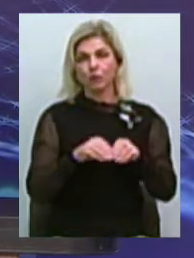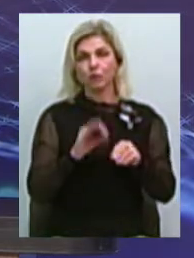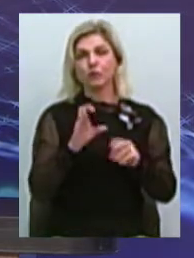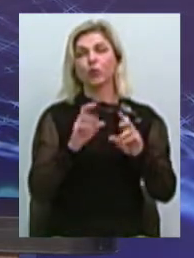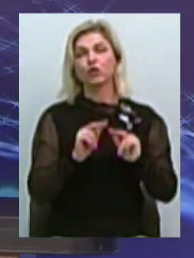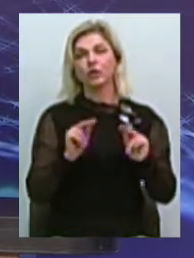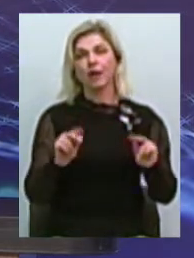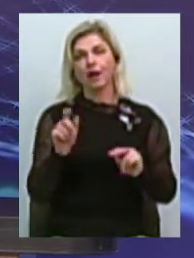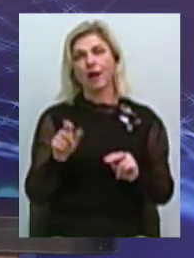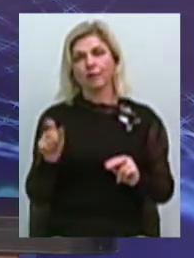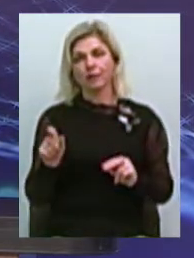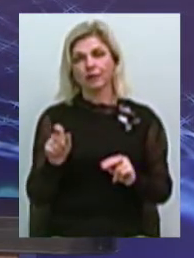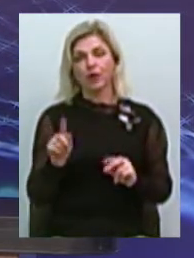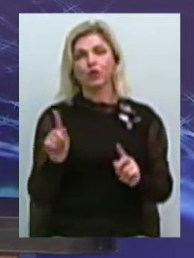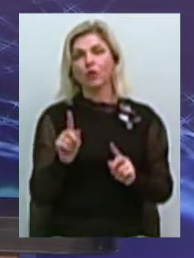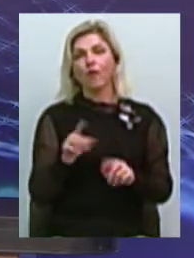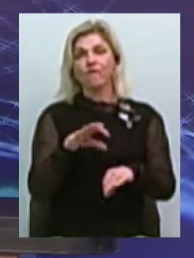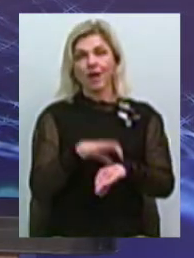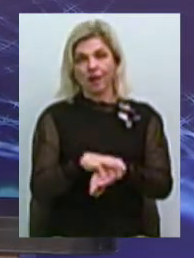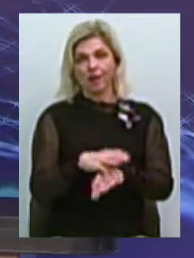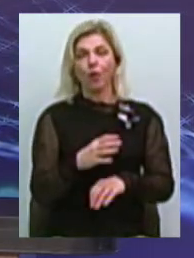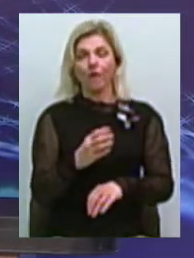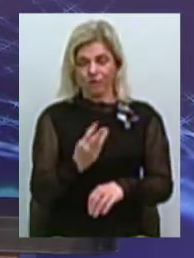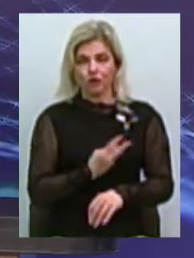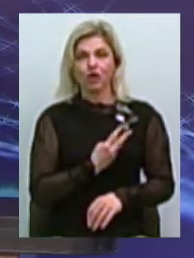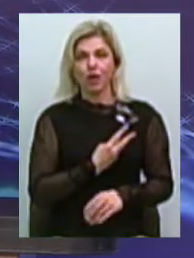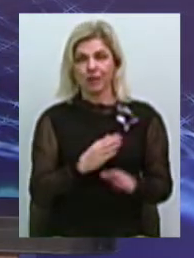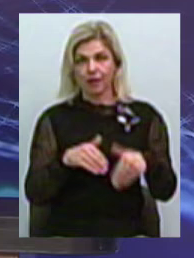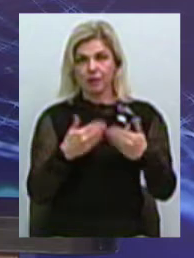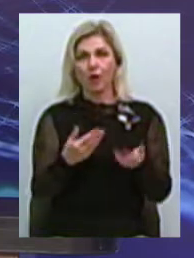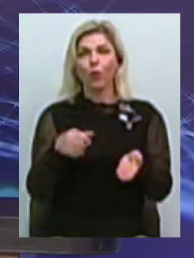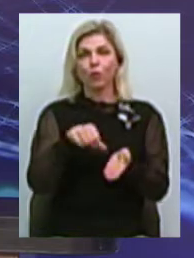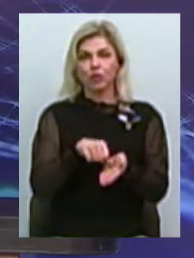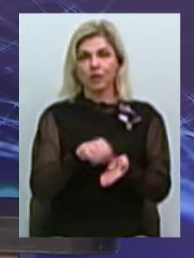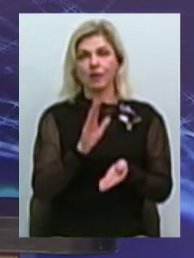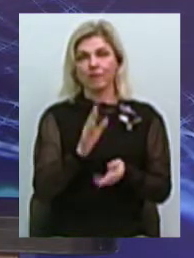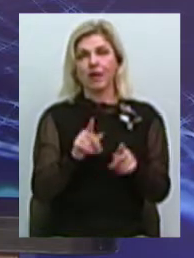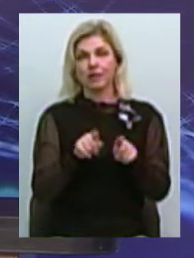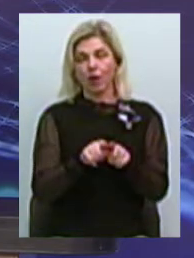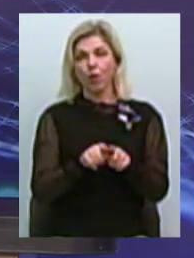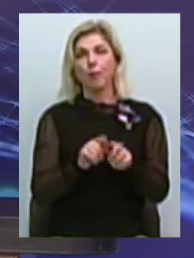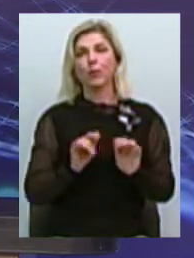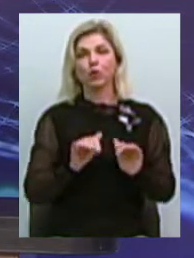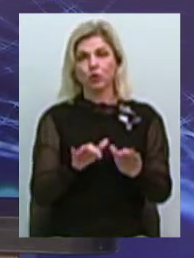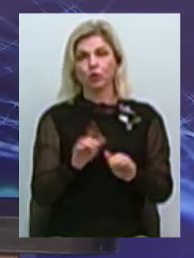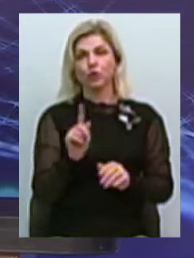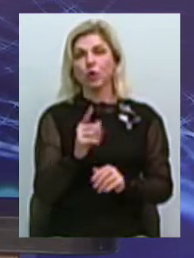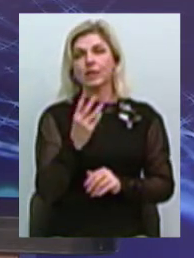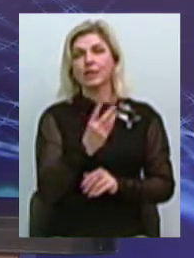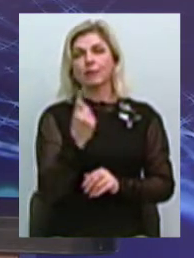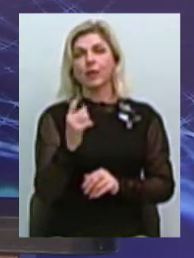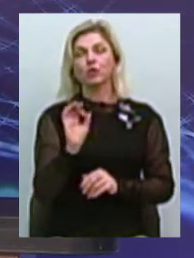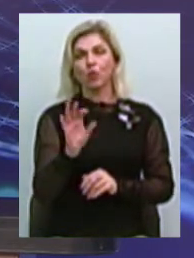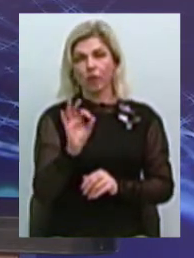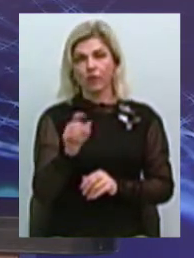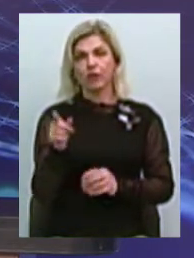які виявили бажання взяти участь у даній процедурі, що 31 жовтня вони